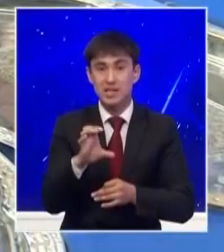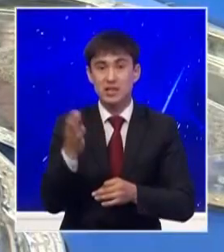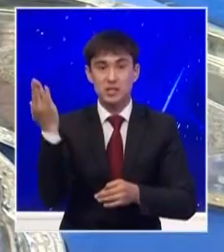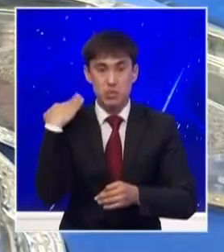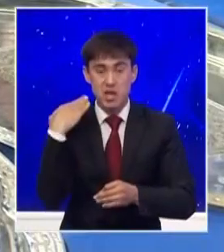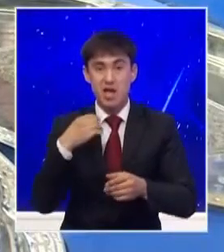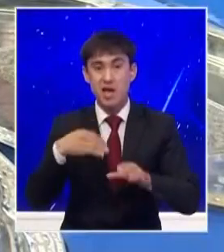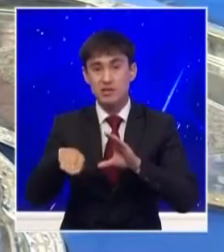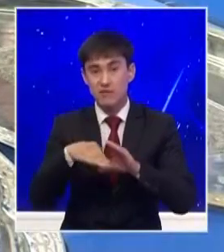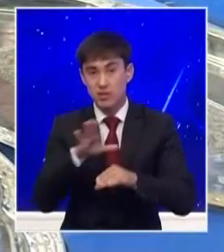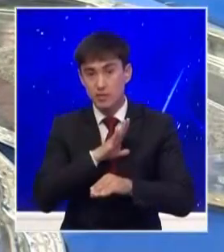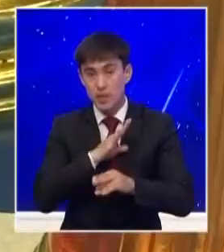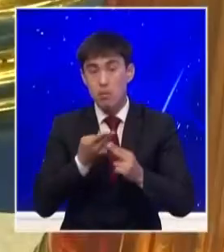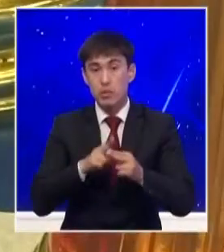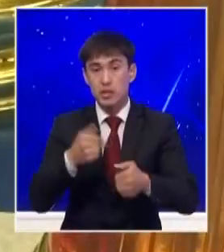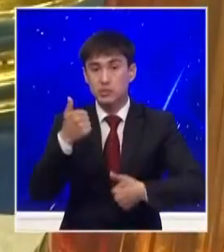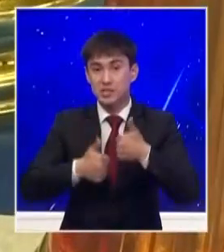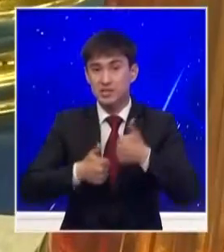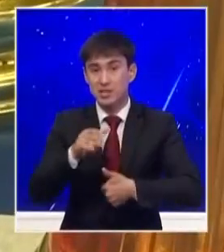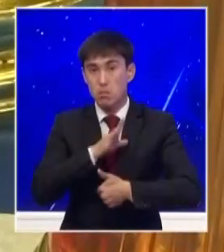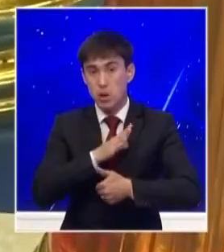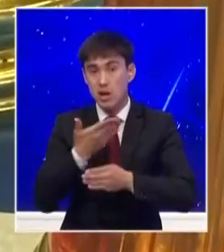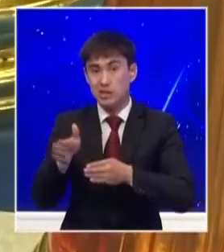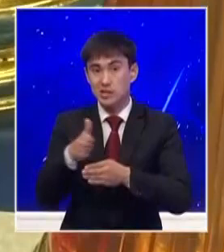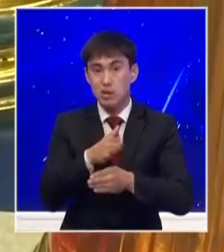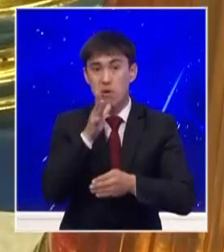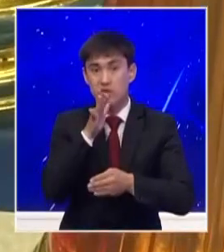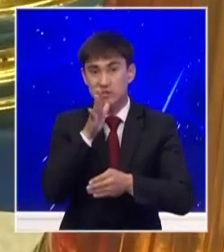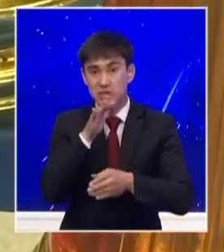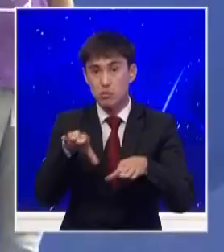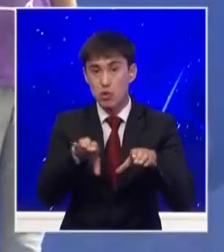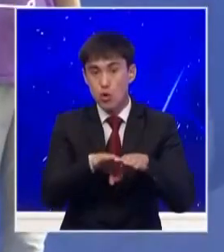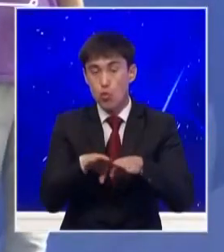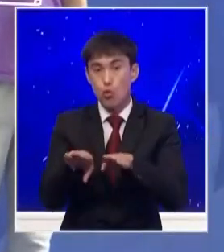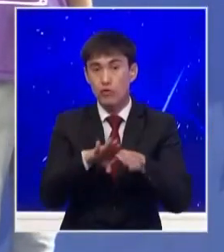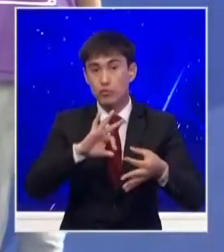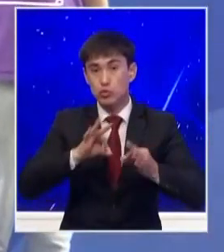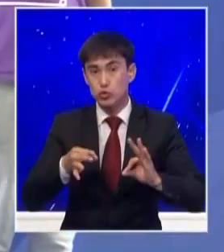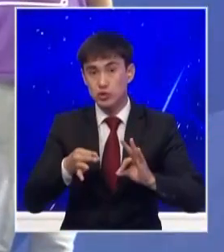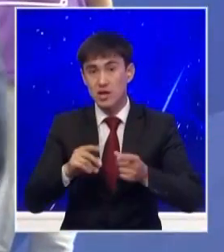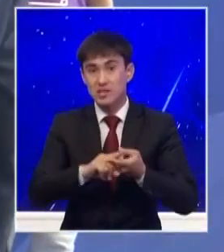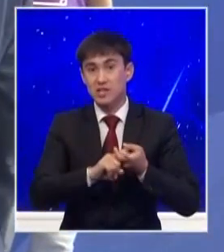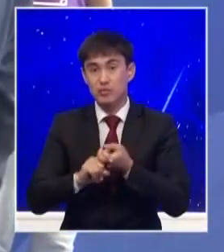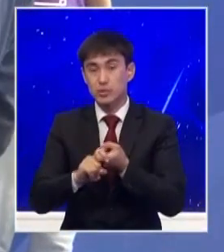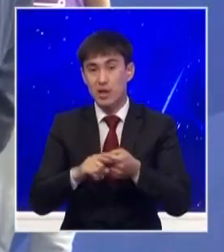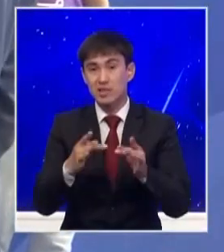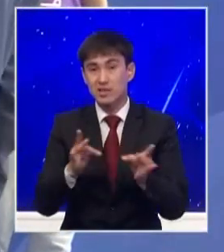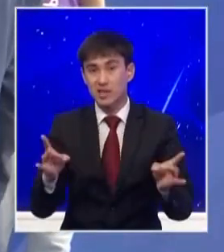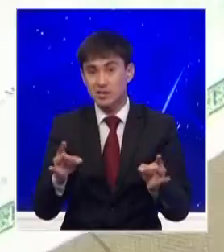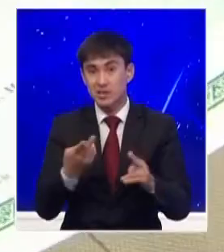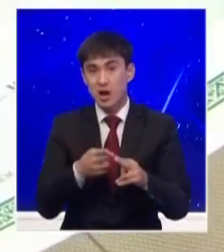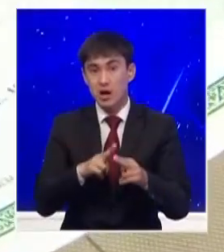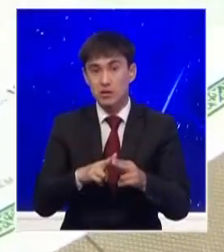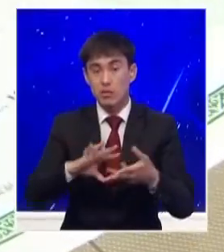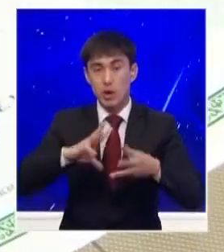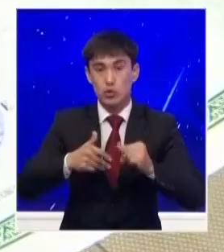спине и в эстафете. При этом состязания были разделены по возрастам и уровням сложности в зависимости от дистанции.